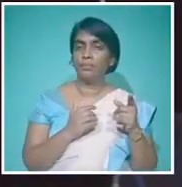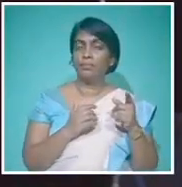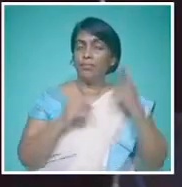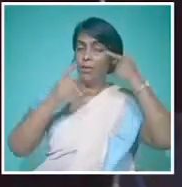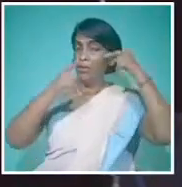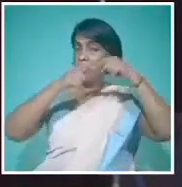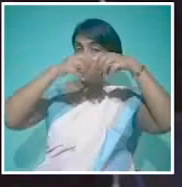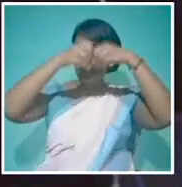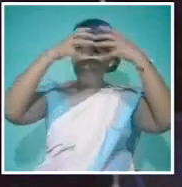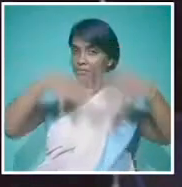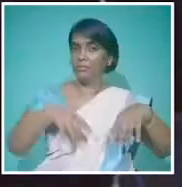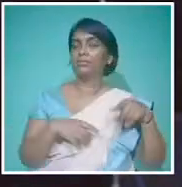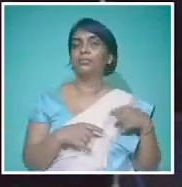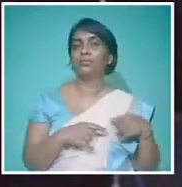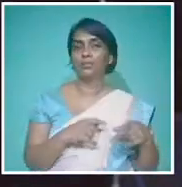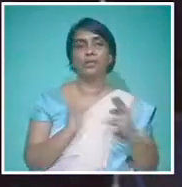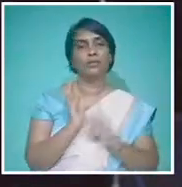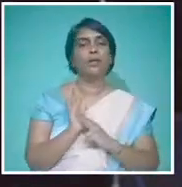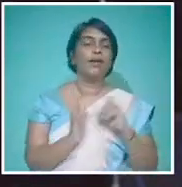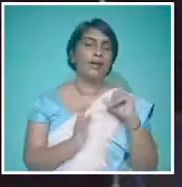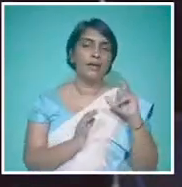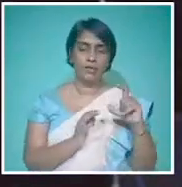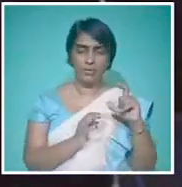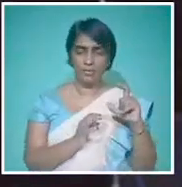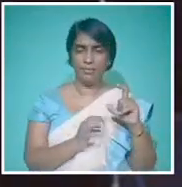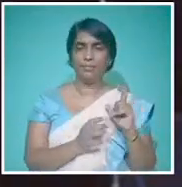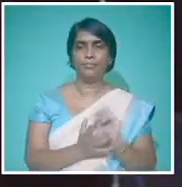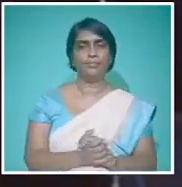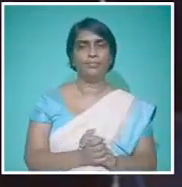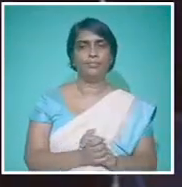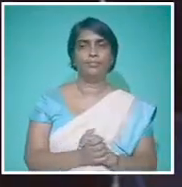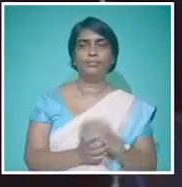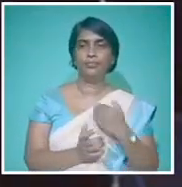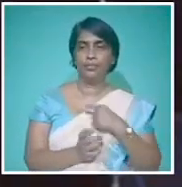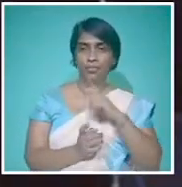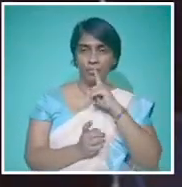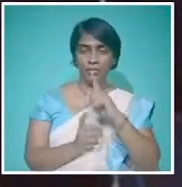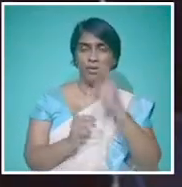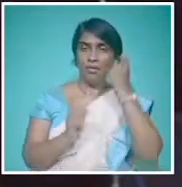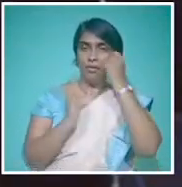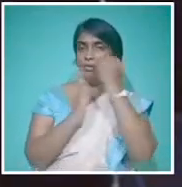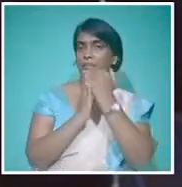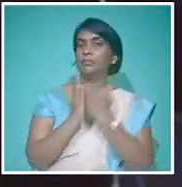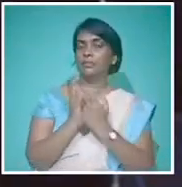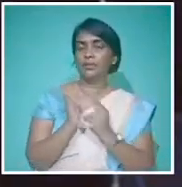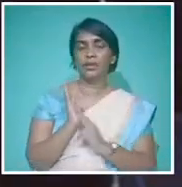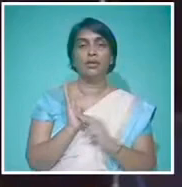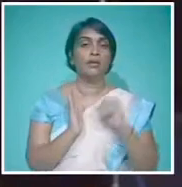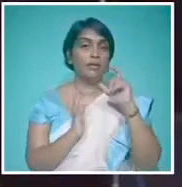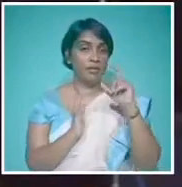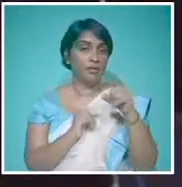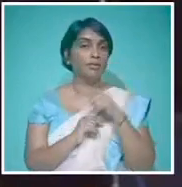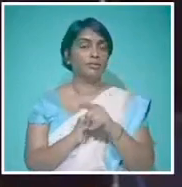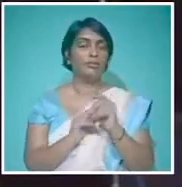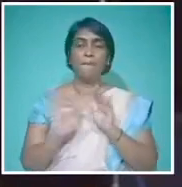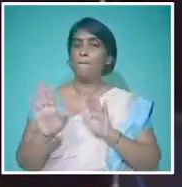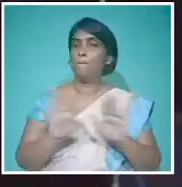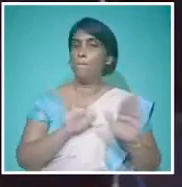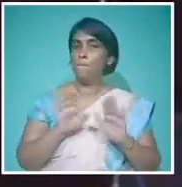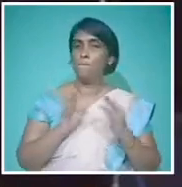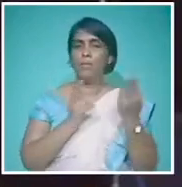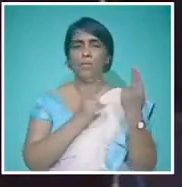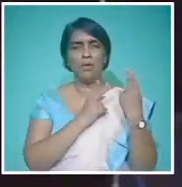ව්‍යුහය හැටියට ජාතික සභාවක්. අපි ඉදිරිපත් කරපු සංකල්පය තුළ තිබුණේ ජාතික සභාවෙන් තමයි ඒ පාලනයේ